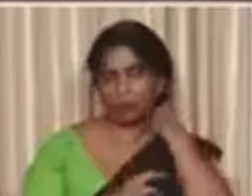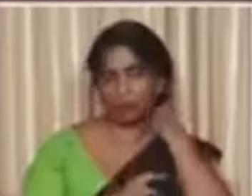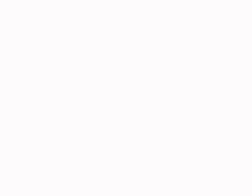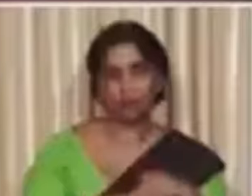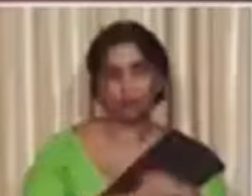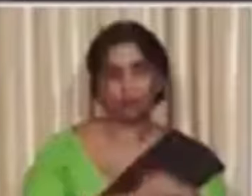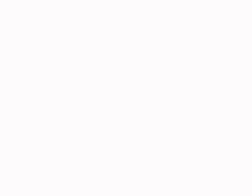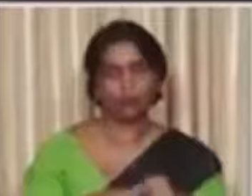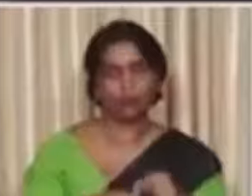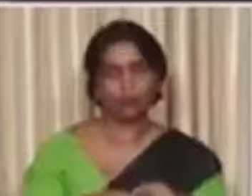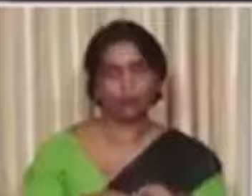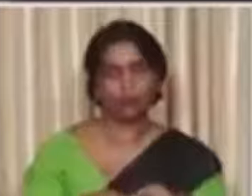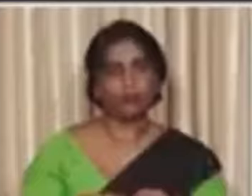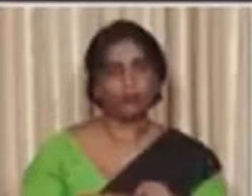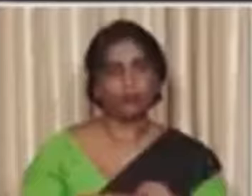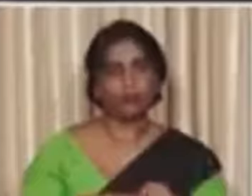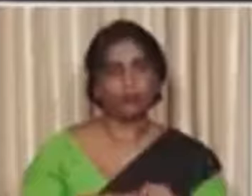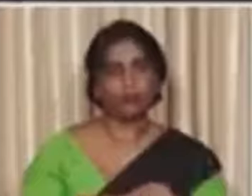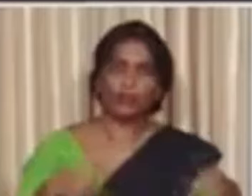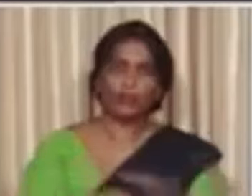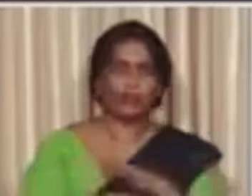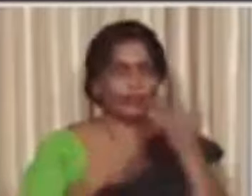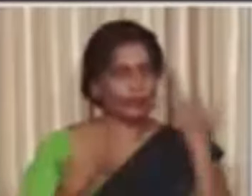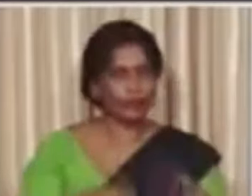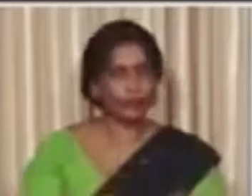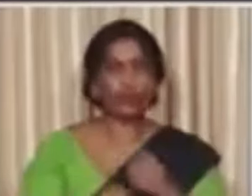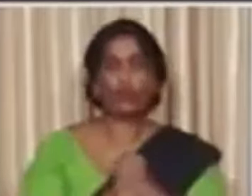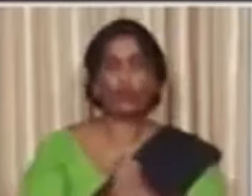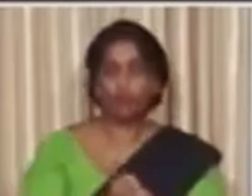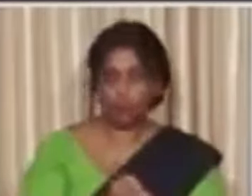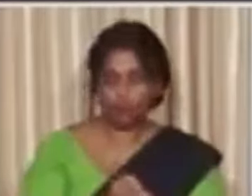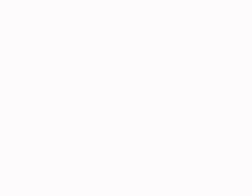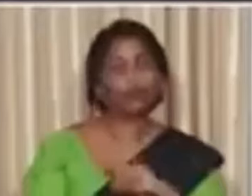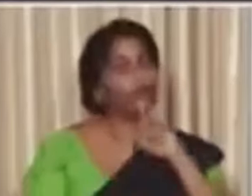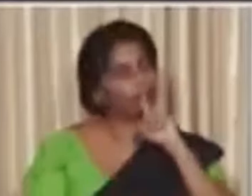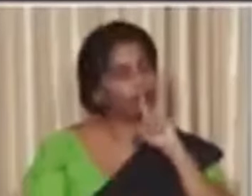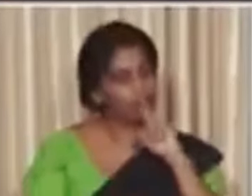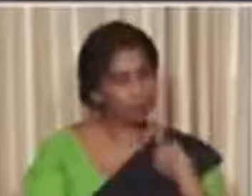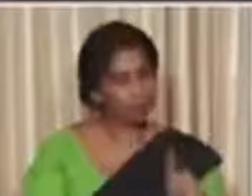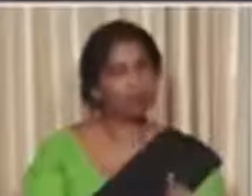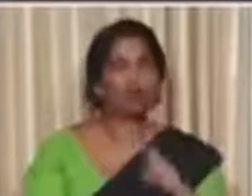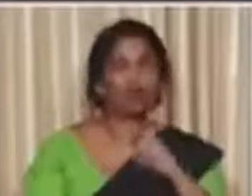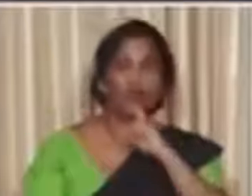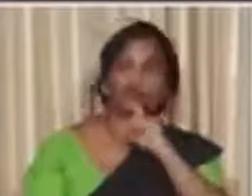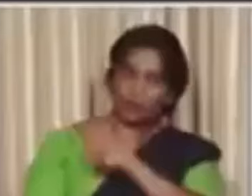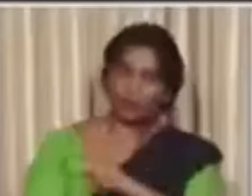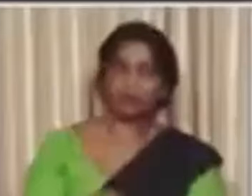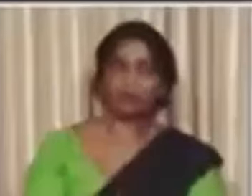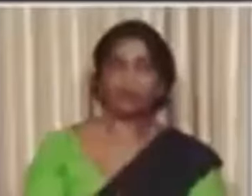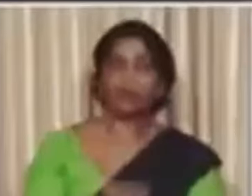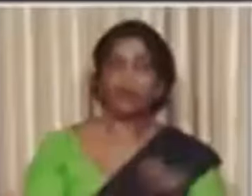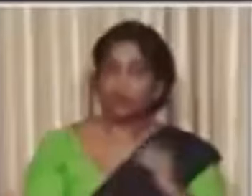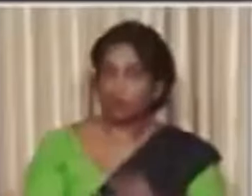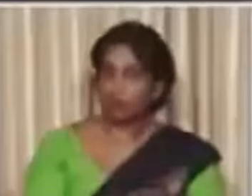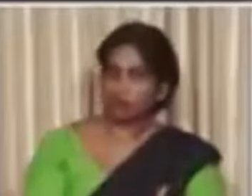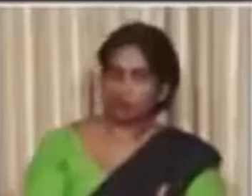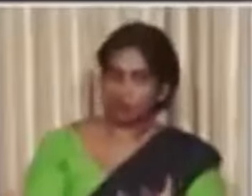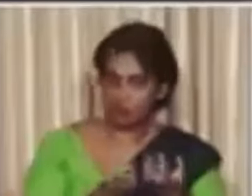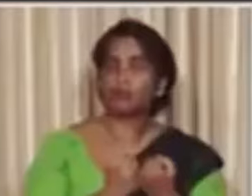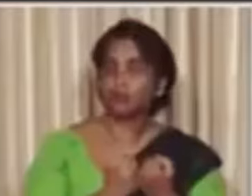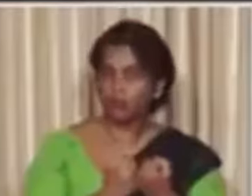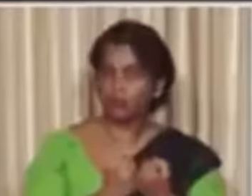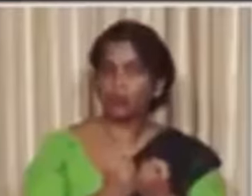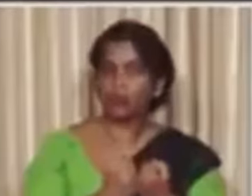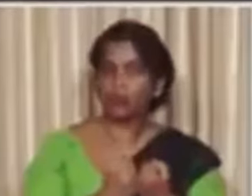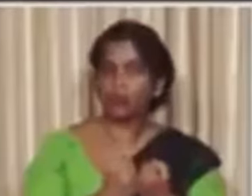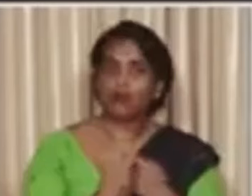ඉල්ලීම මේකයි මෙතන දැන් මේක දැන් බලලා ඉවරයිනේ දැන් පොලිසියට දැනුම් දෙන්න උසාවියට ඉල්ලීමක් කරන්න කියලා ඒක නැවත ගොඩාරං